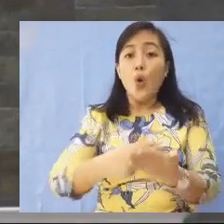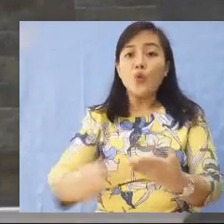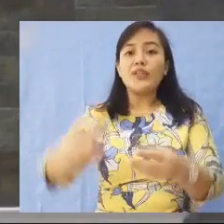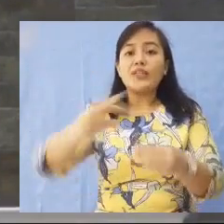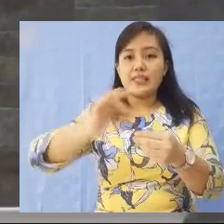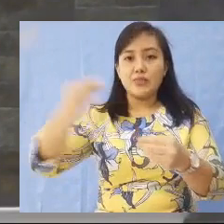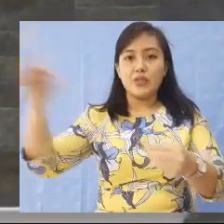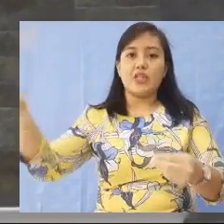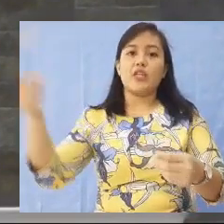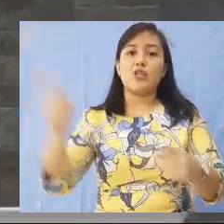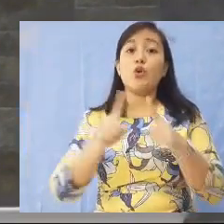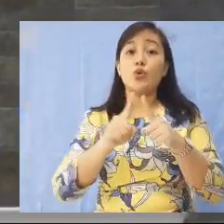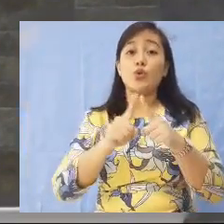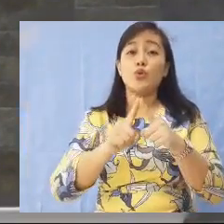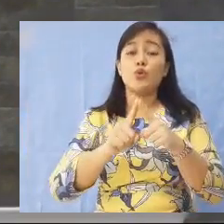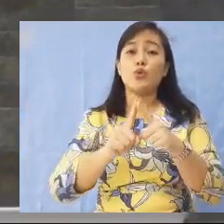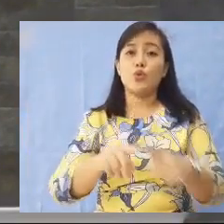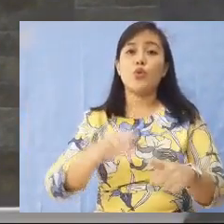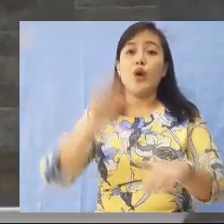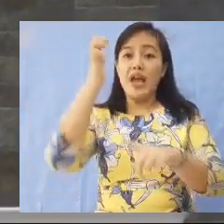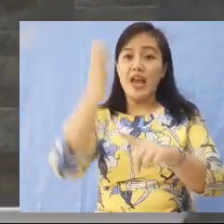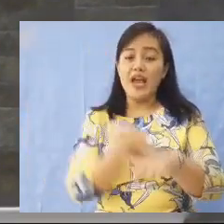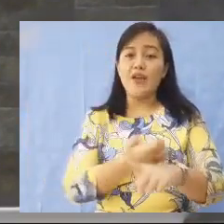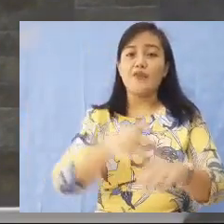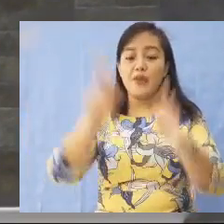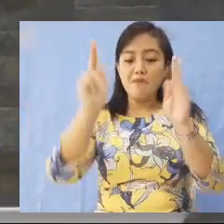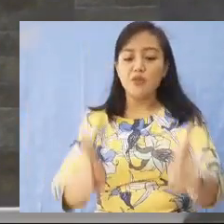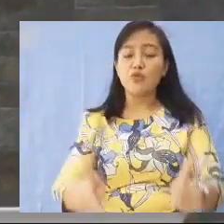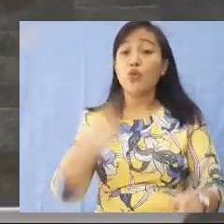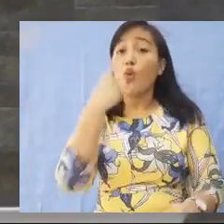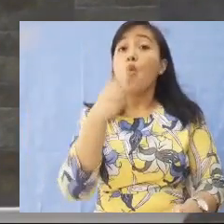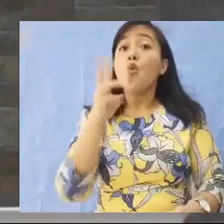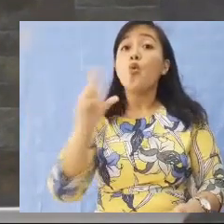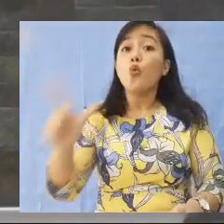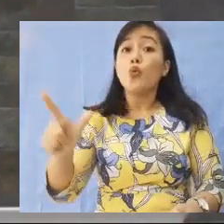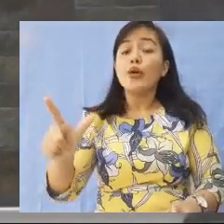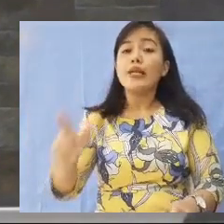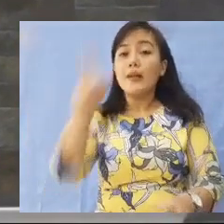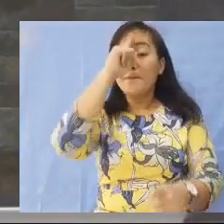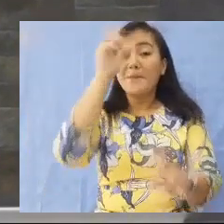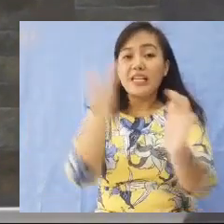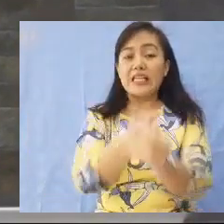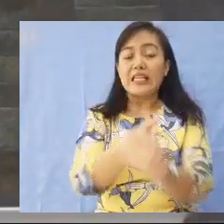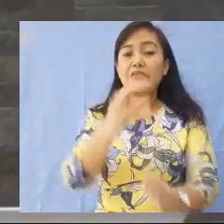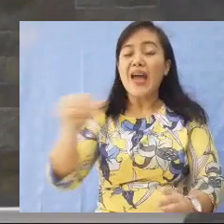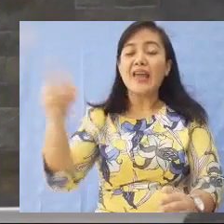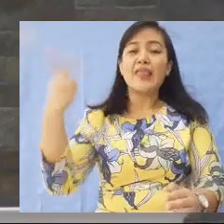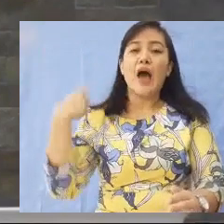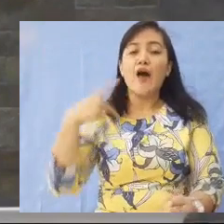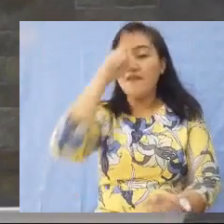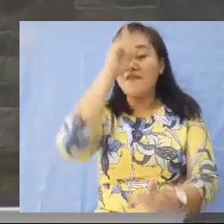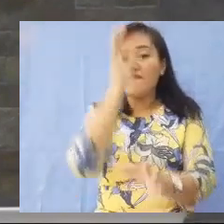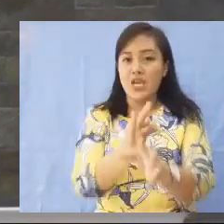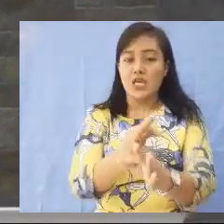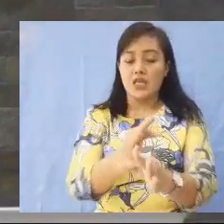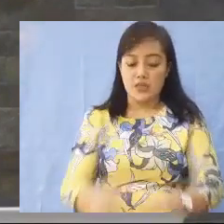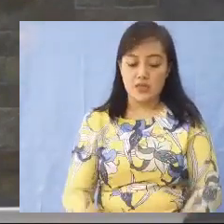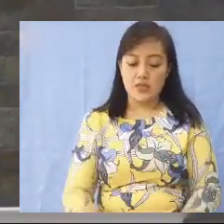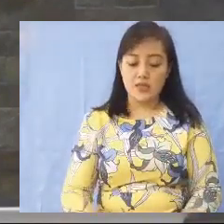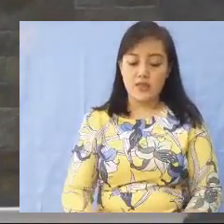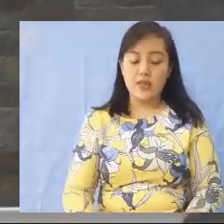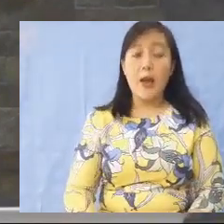Ano po yung tinutukoy po niya ditong promise? A promise is a declaration of an